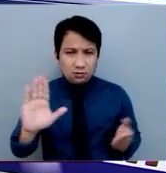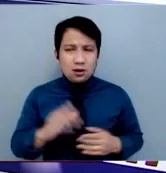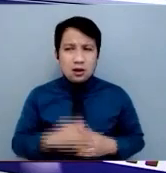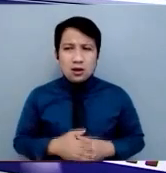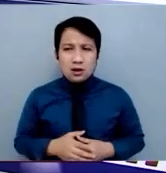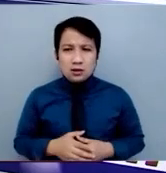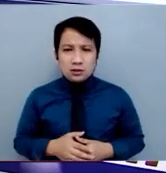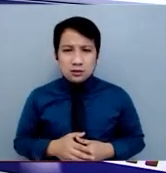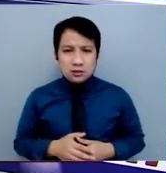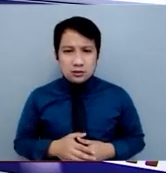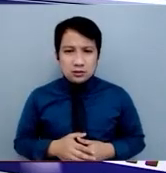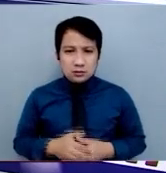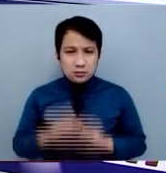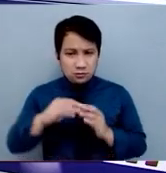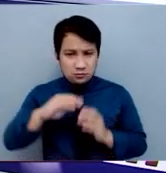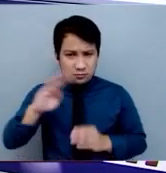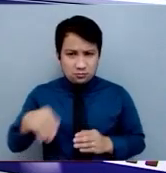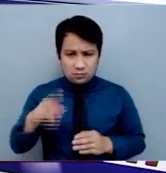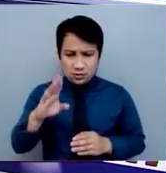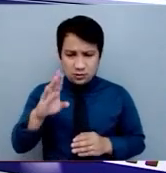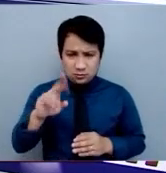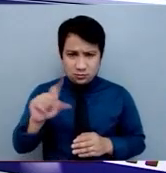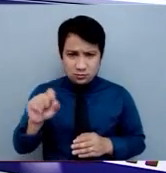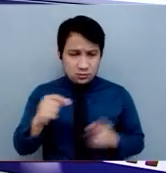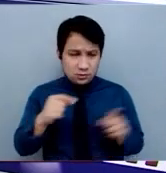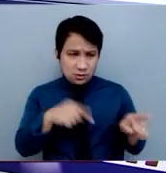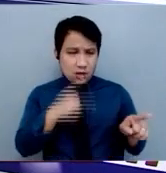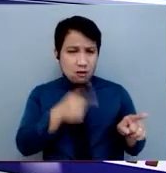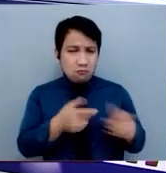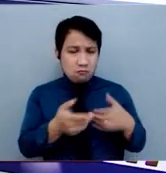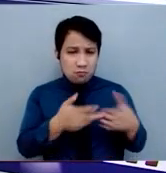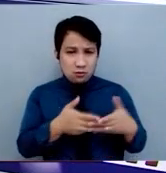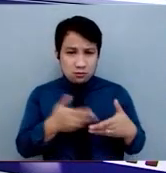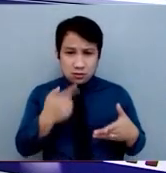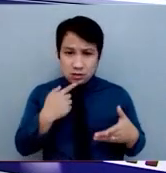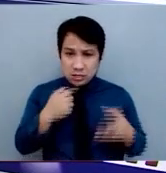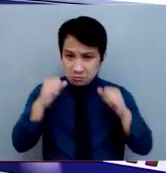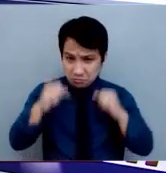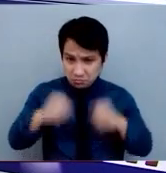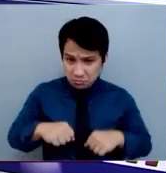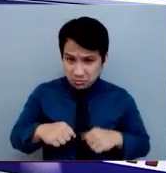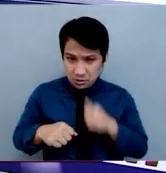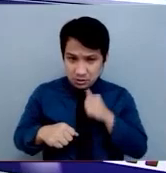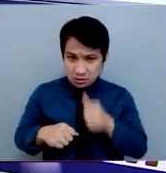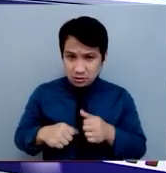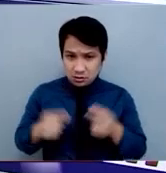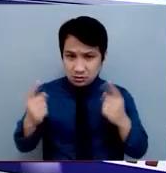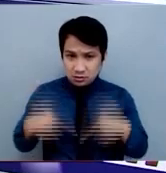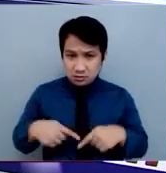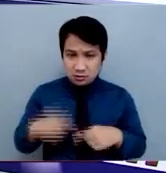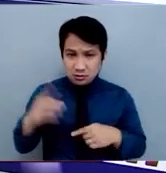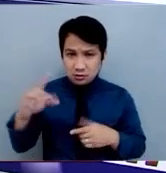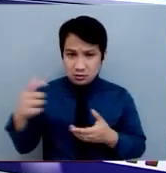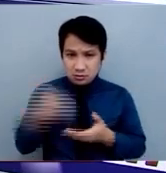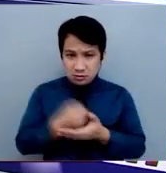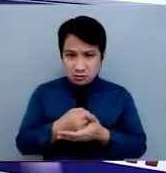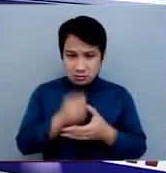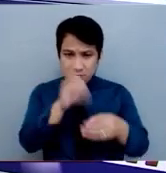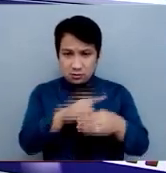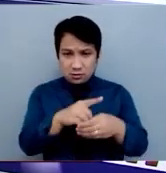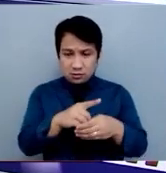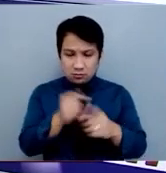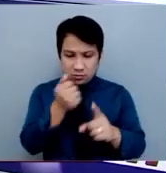by the article of Manila Bulletin. But at the same time, sinasabi po nila, hindi raw po posible na yung datos na download ng hacking